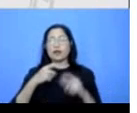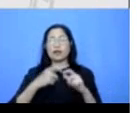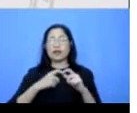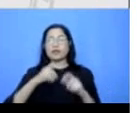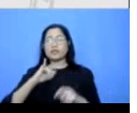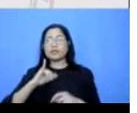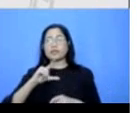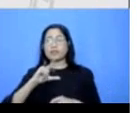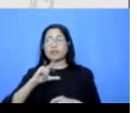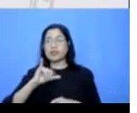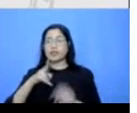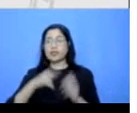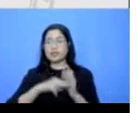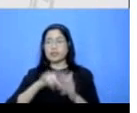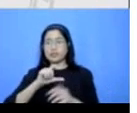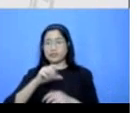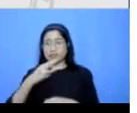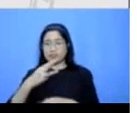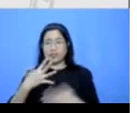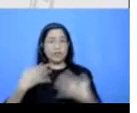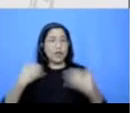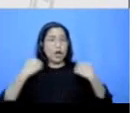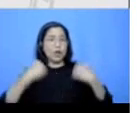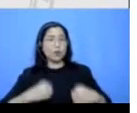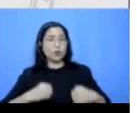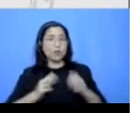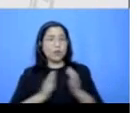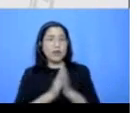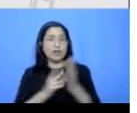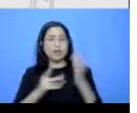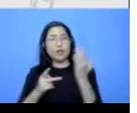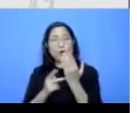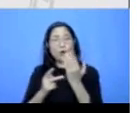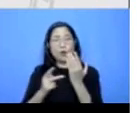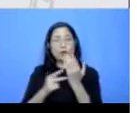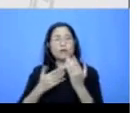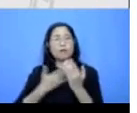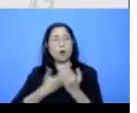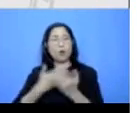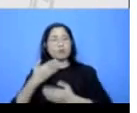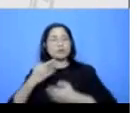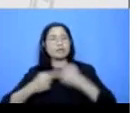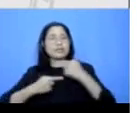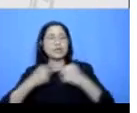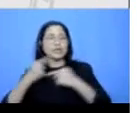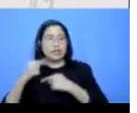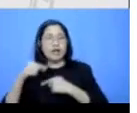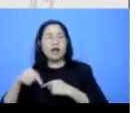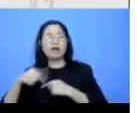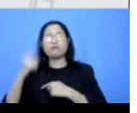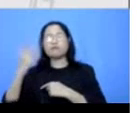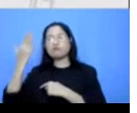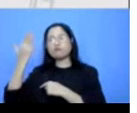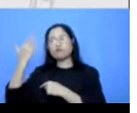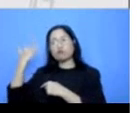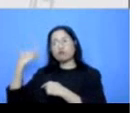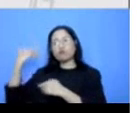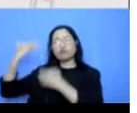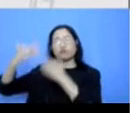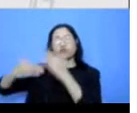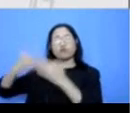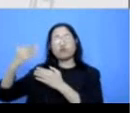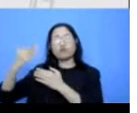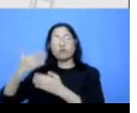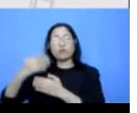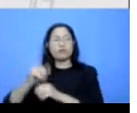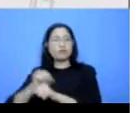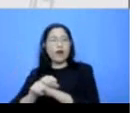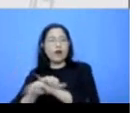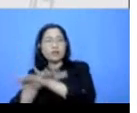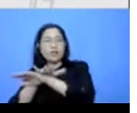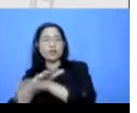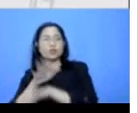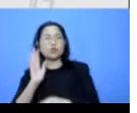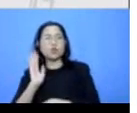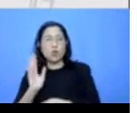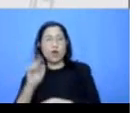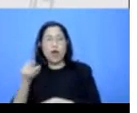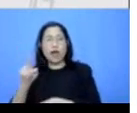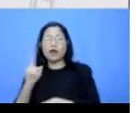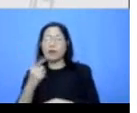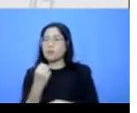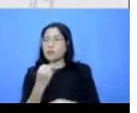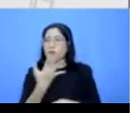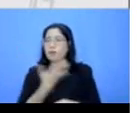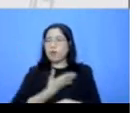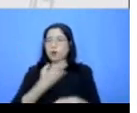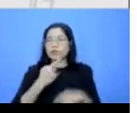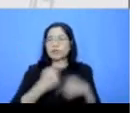teknologi. Saya akan coba share yang kami praktikkan selama ini. Ada beberapa kerangka yang saya ingin ceritakan kepada